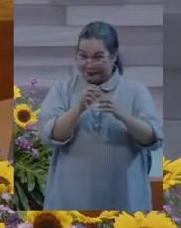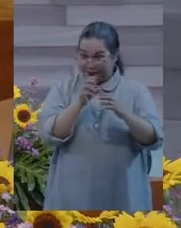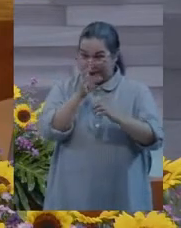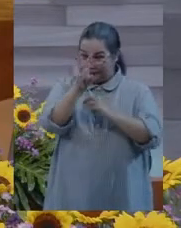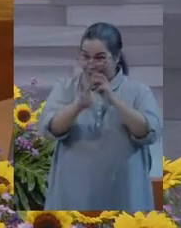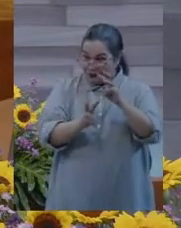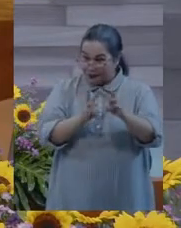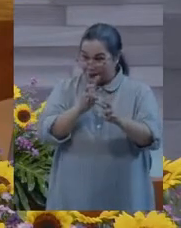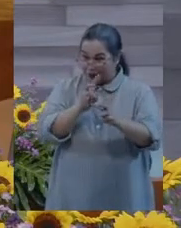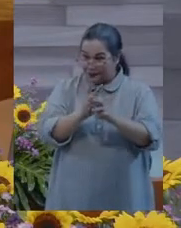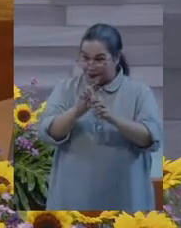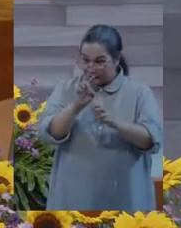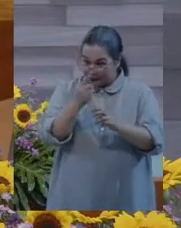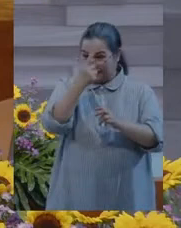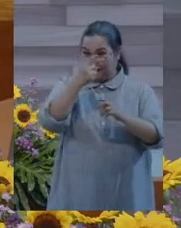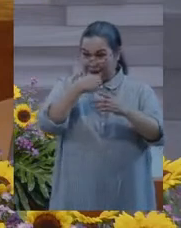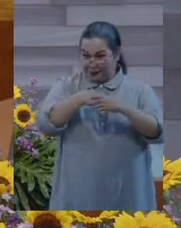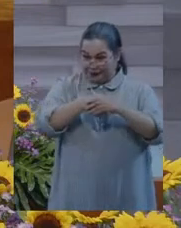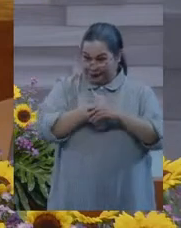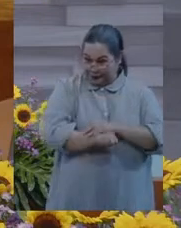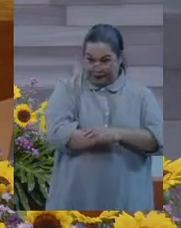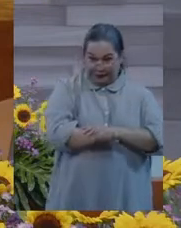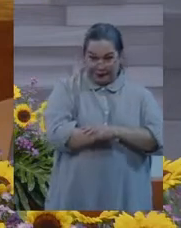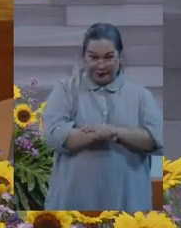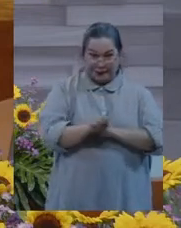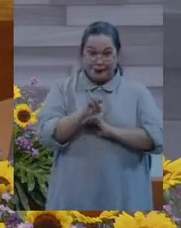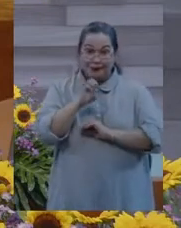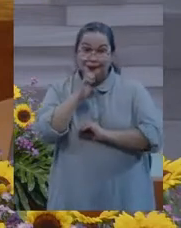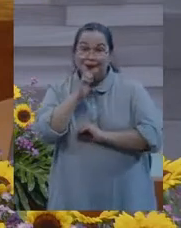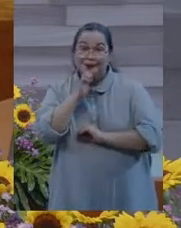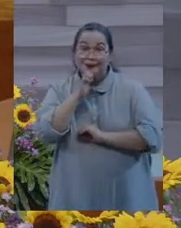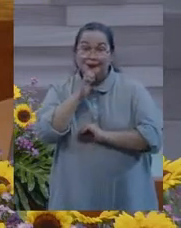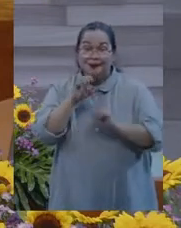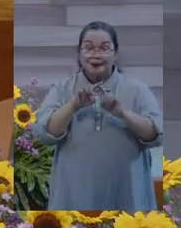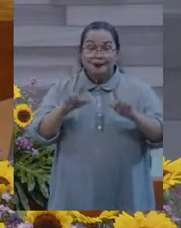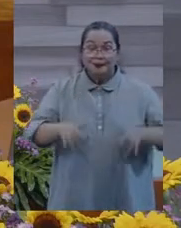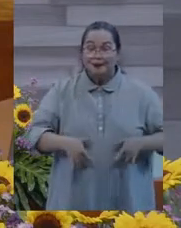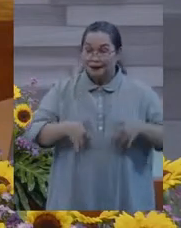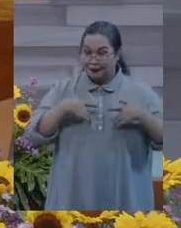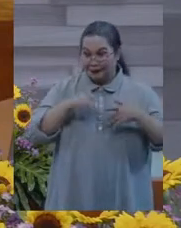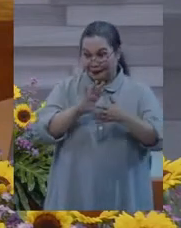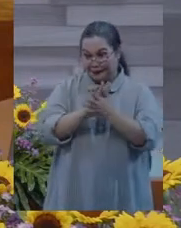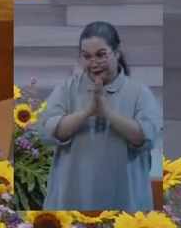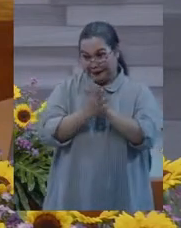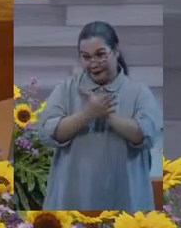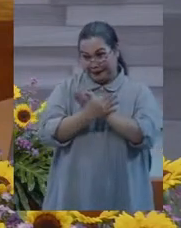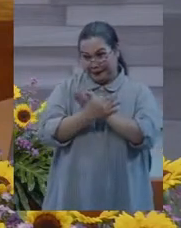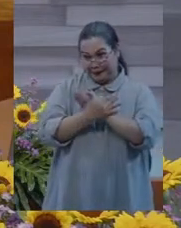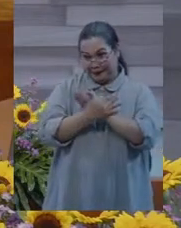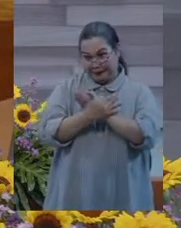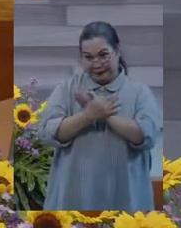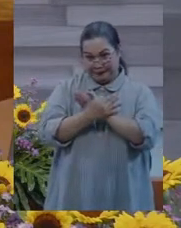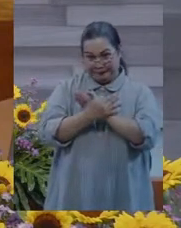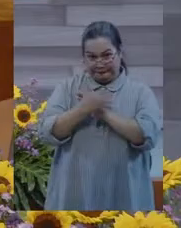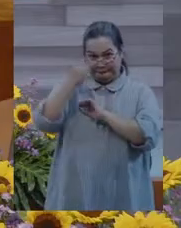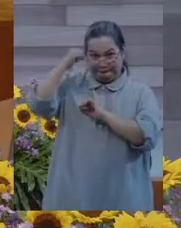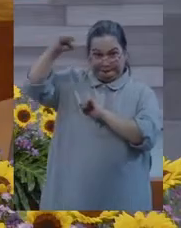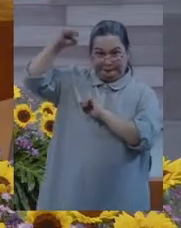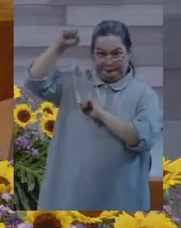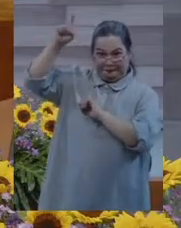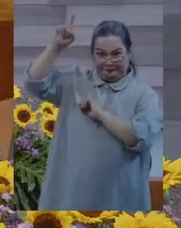ng mankind. No? Ngunit ang kanyang buhay ay naging buhay ng paghihimagsik sa